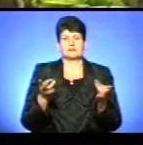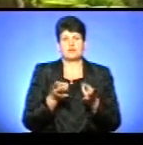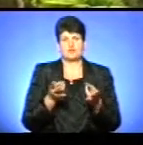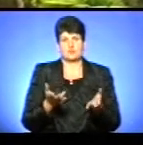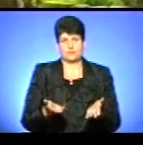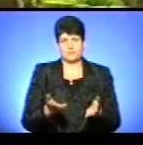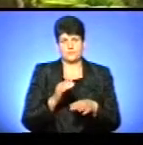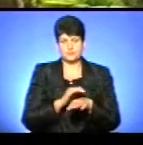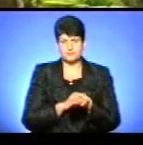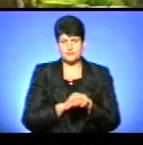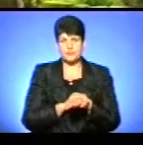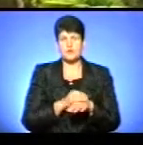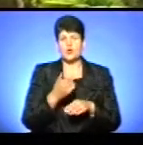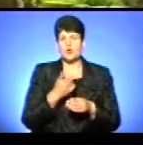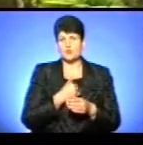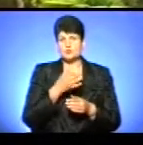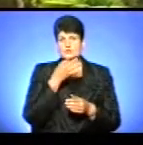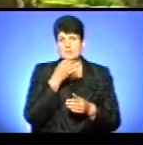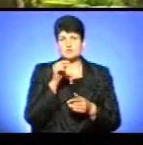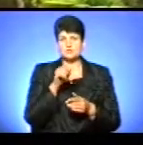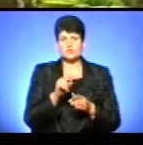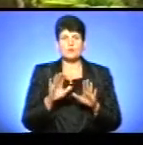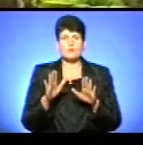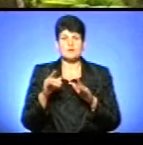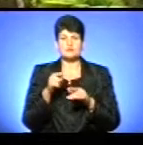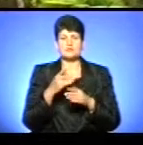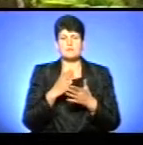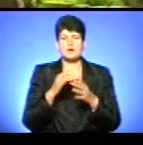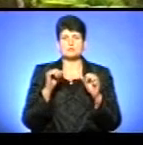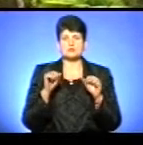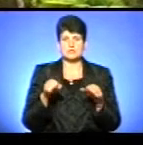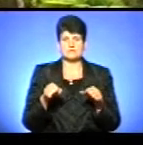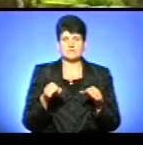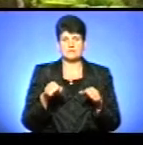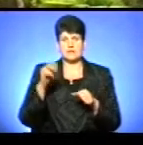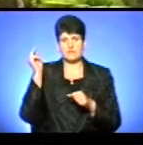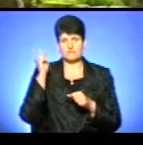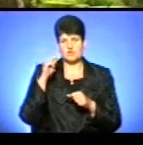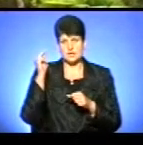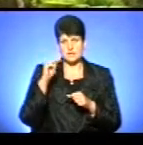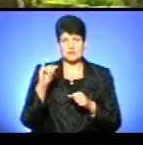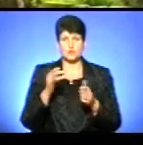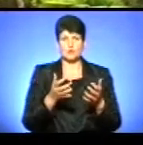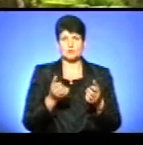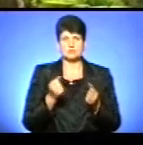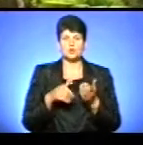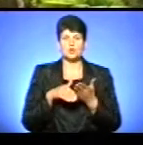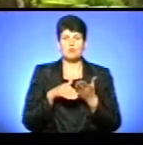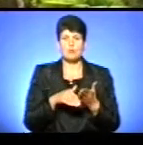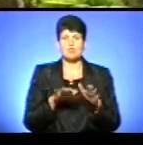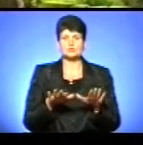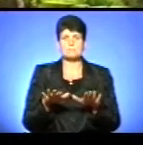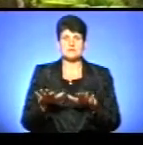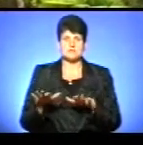потребують. Хочу зазначити і той важливий момент, що вони мають можливість навчатися і отримувати допомогу на